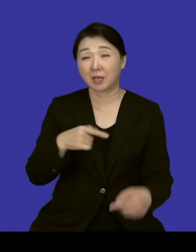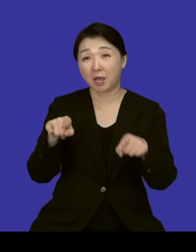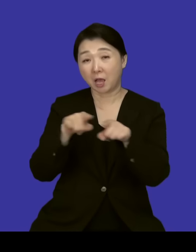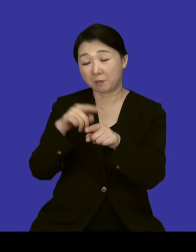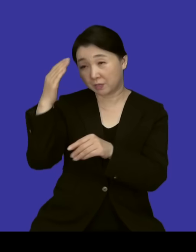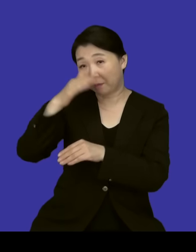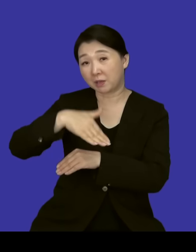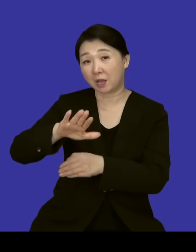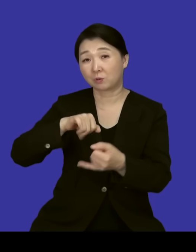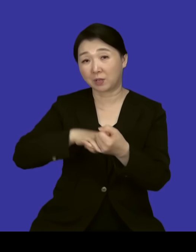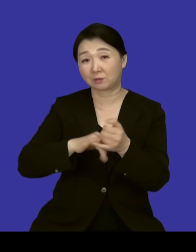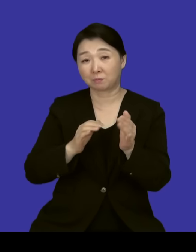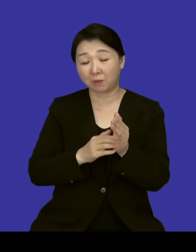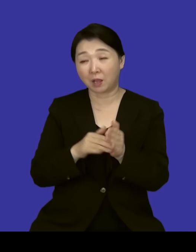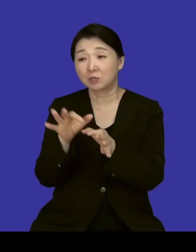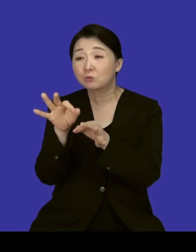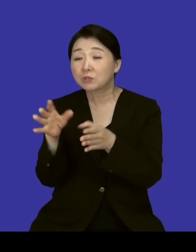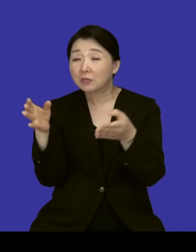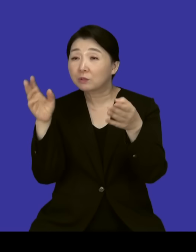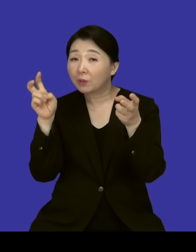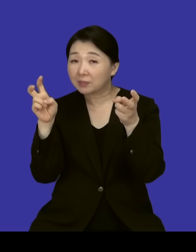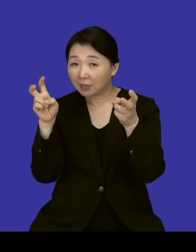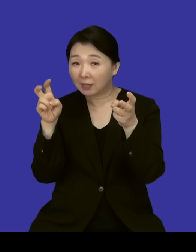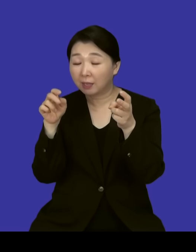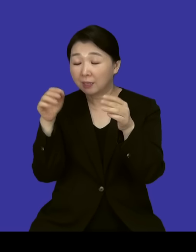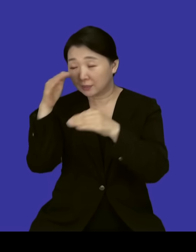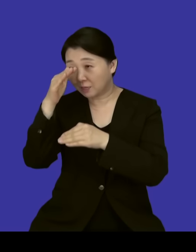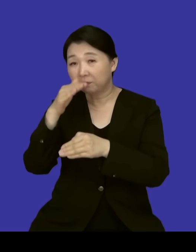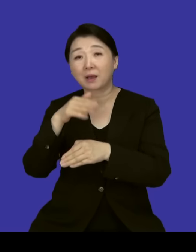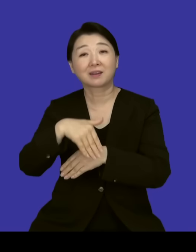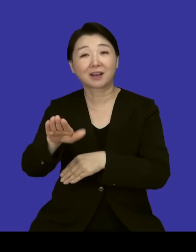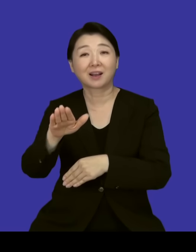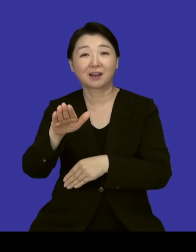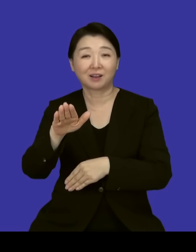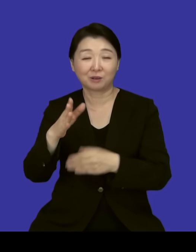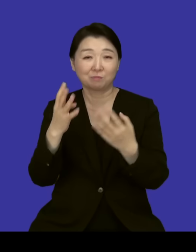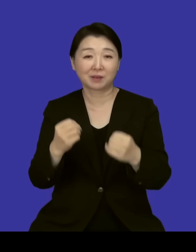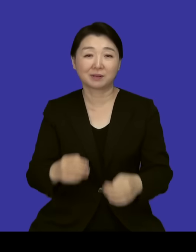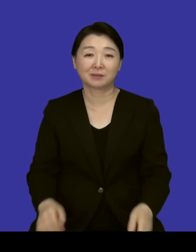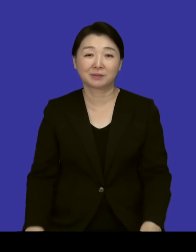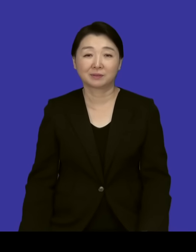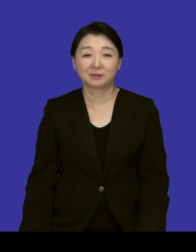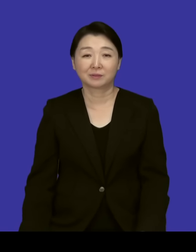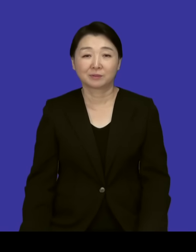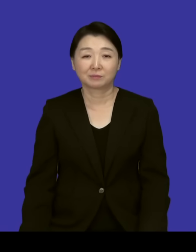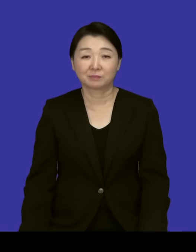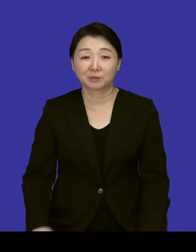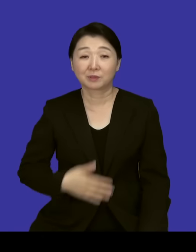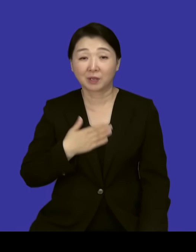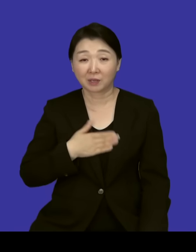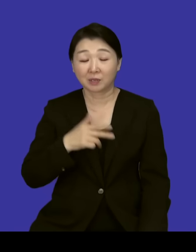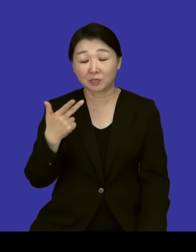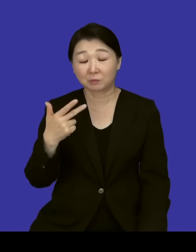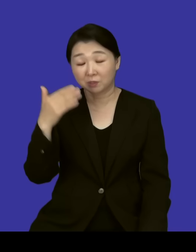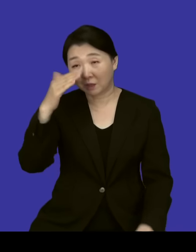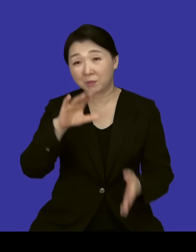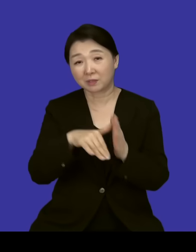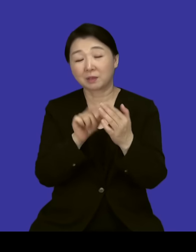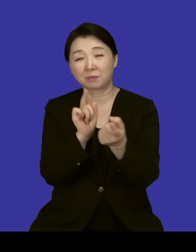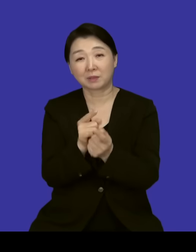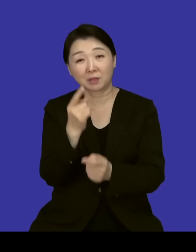있었어요. 네. 이제 우리가 투자하려고 하는 기업 예. 가서 탐방을 가는 걸 많이 하거든요. 아. 그래서 그러면 다음 주 탐방 때